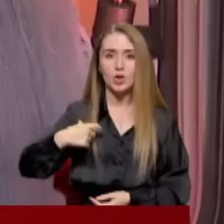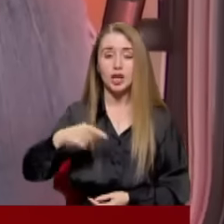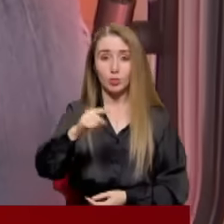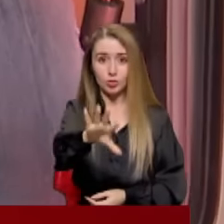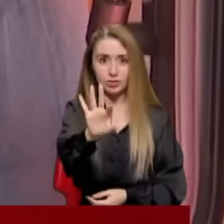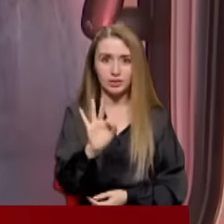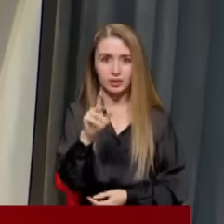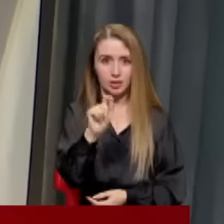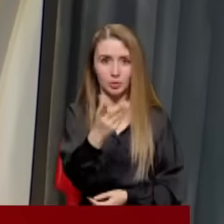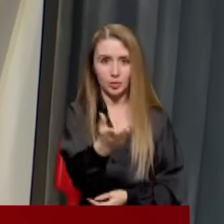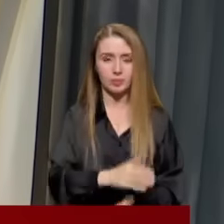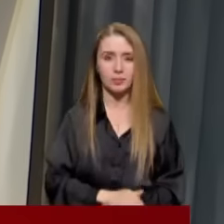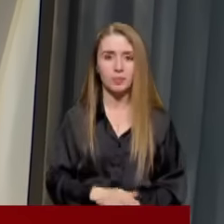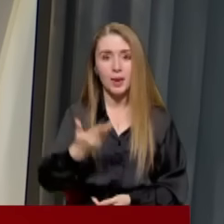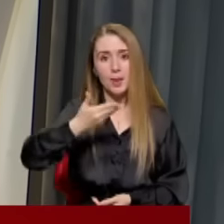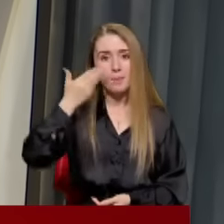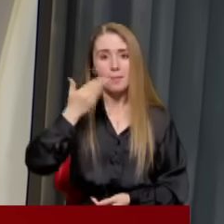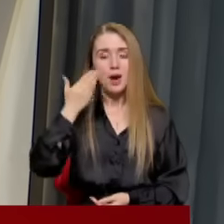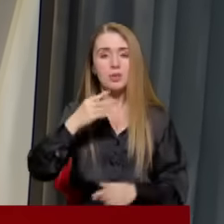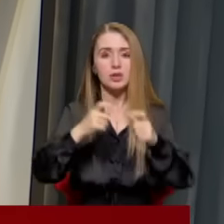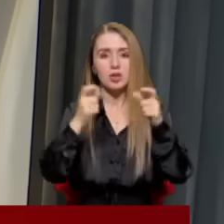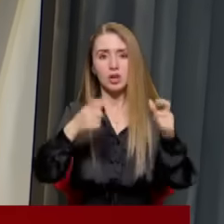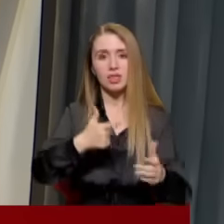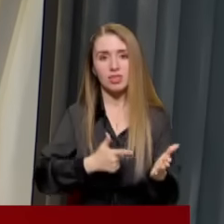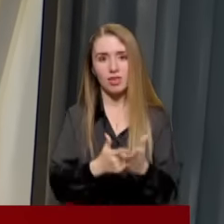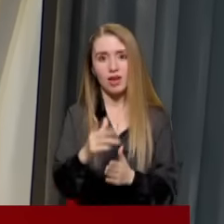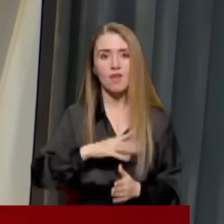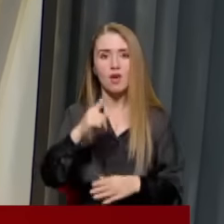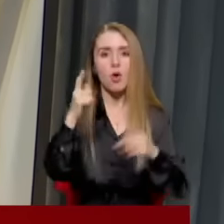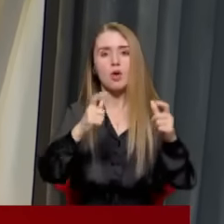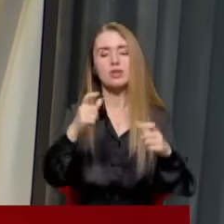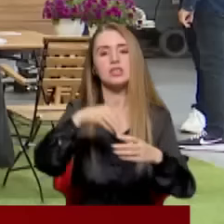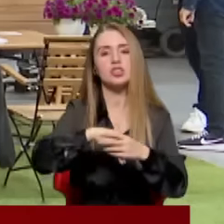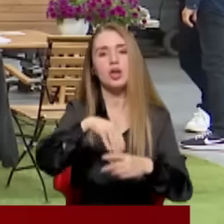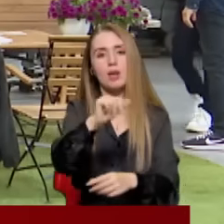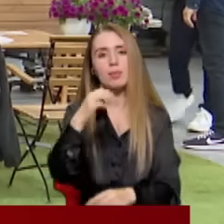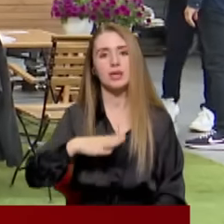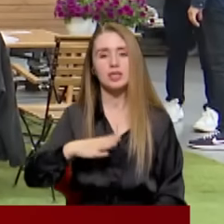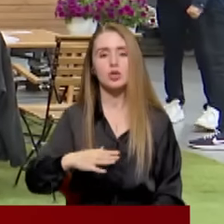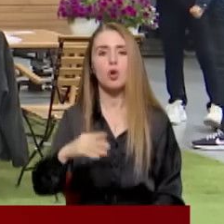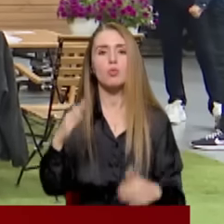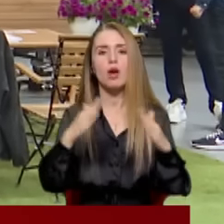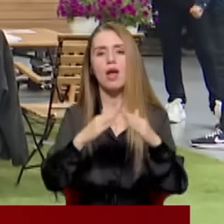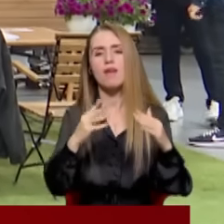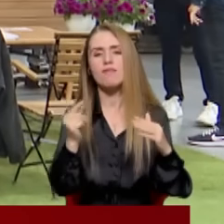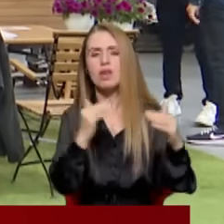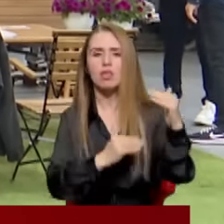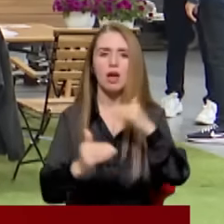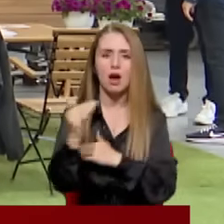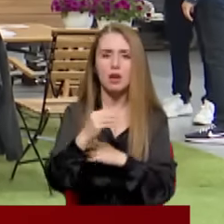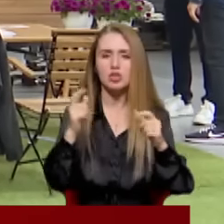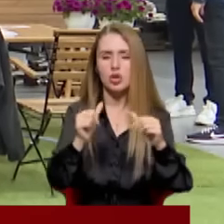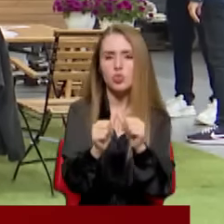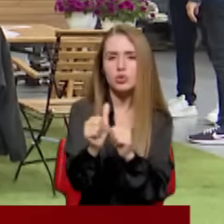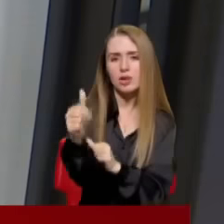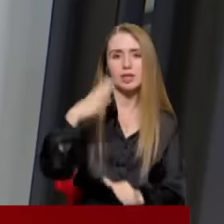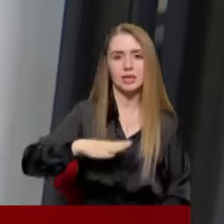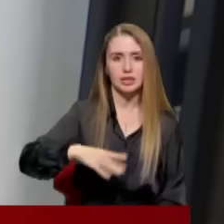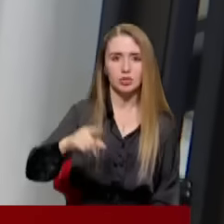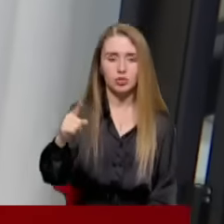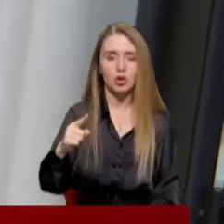edilen modellerden. Marmaris Söğütköy'de bir tarlam var, arsam var. Orası için bakıyorum. Artan konut fiyatları, şehirden uzaklaşma